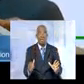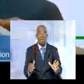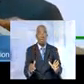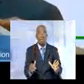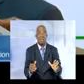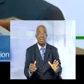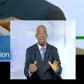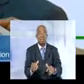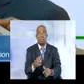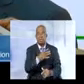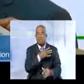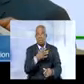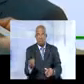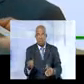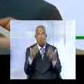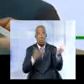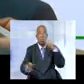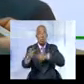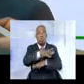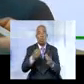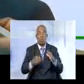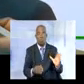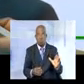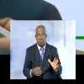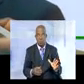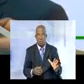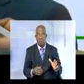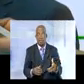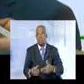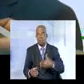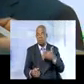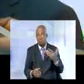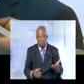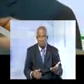dont 50% de ces ménages ont moins de 150 000 francs CFA par mois.